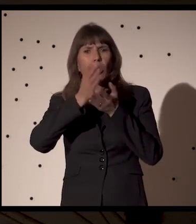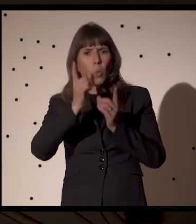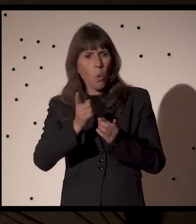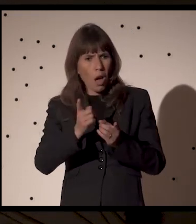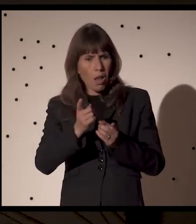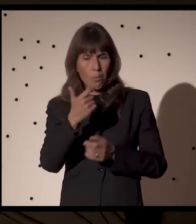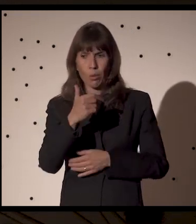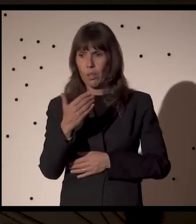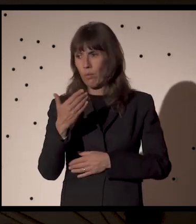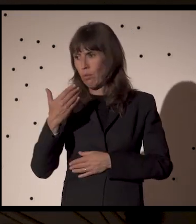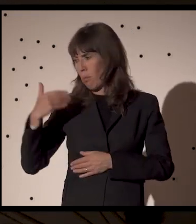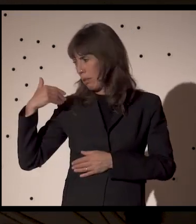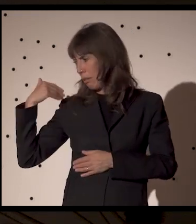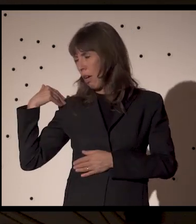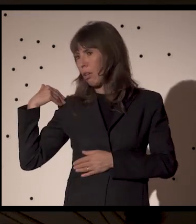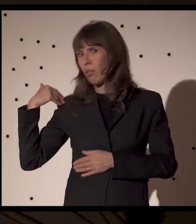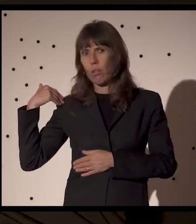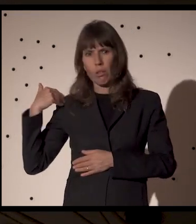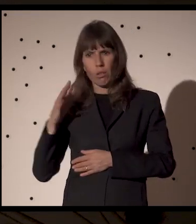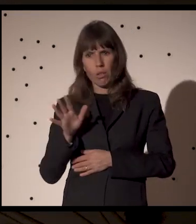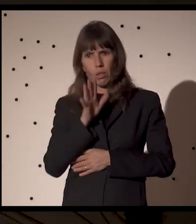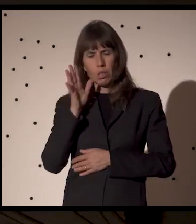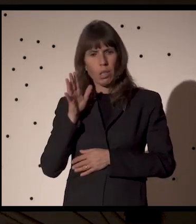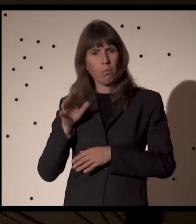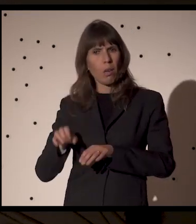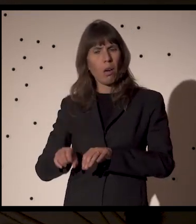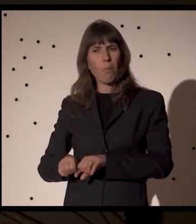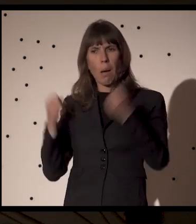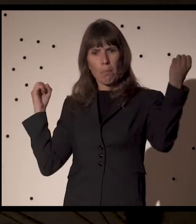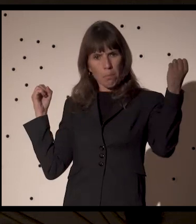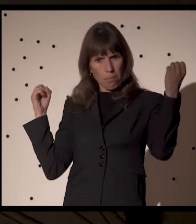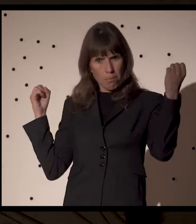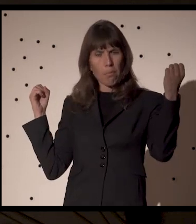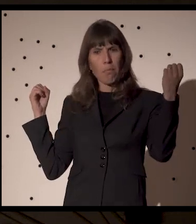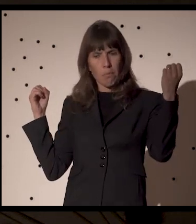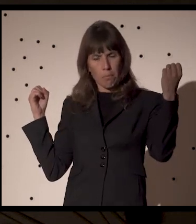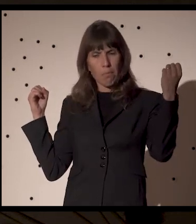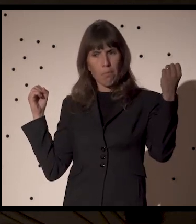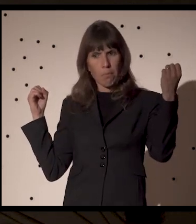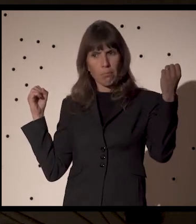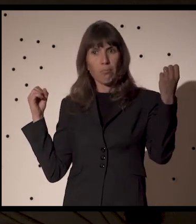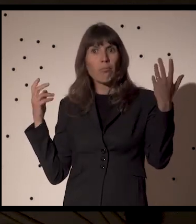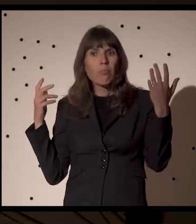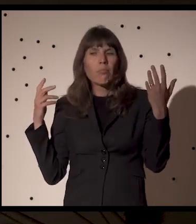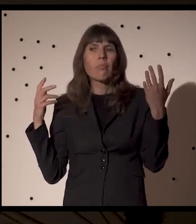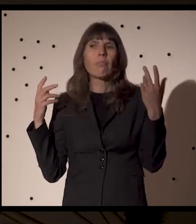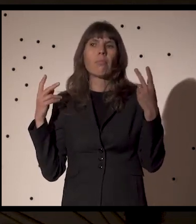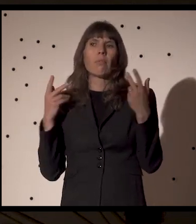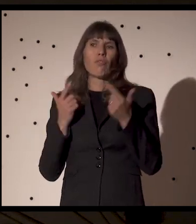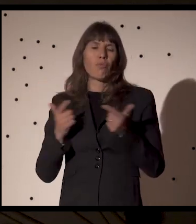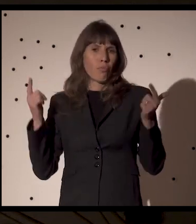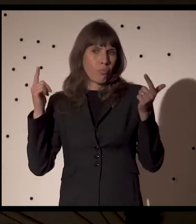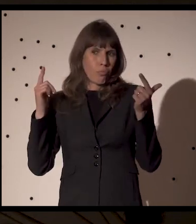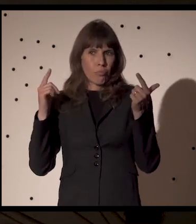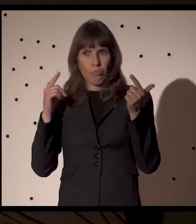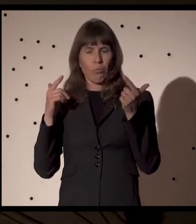cesura forte una cesura significativa fortunatamente la stiamo per l'appunto lasciando dietro di